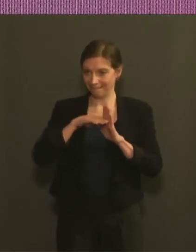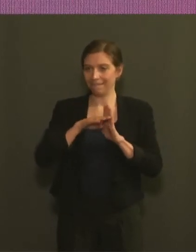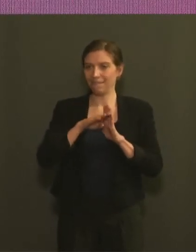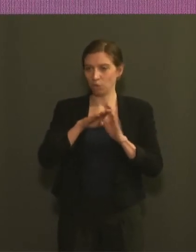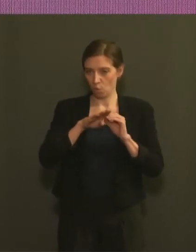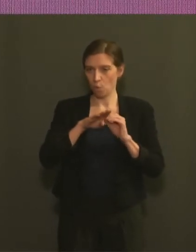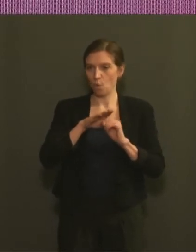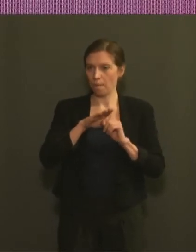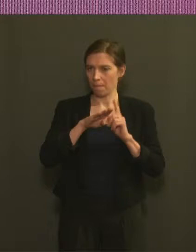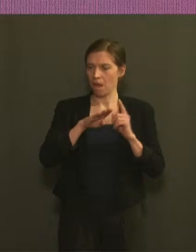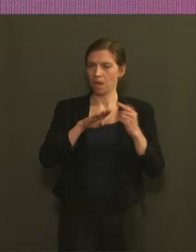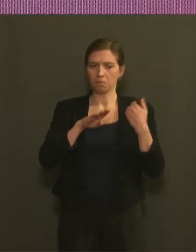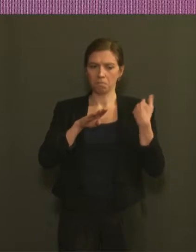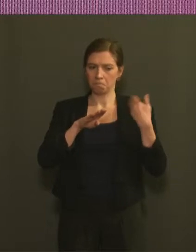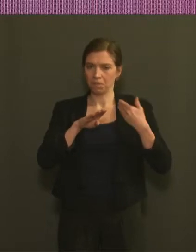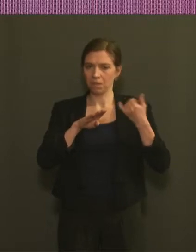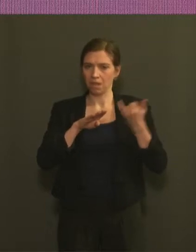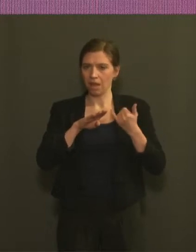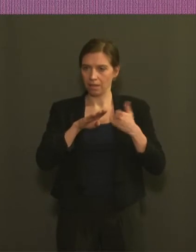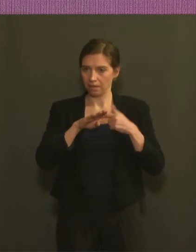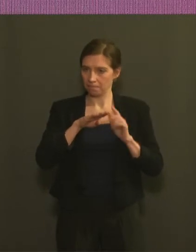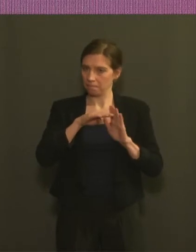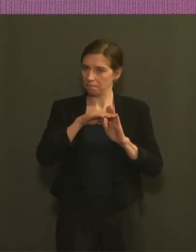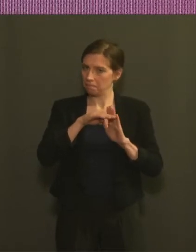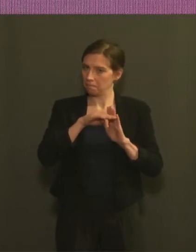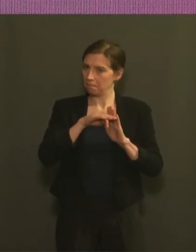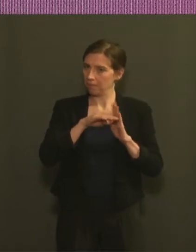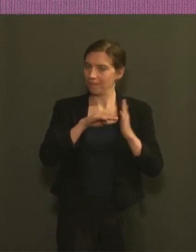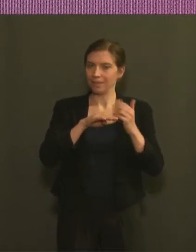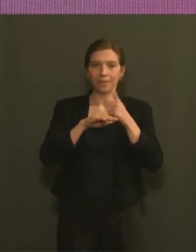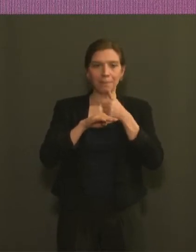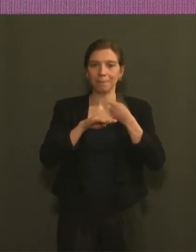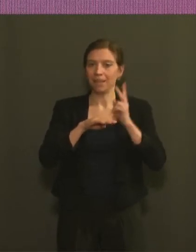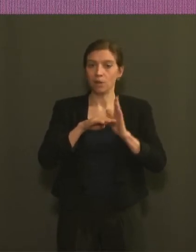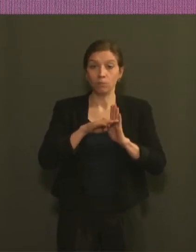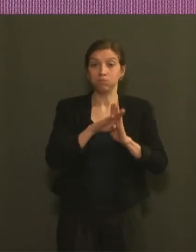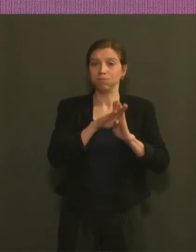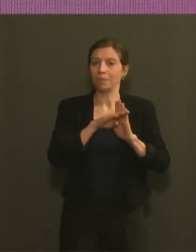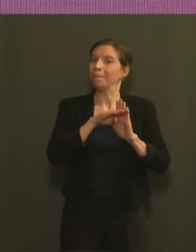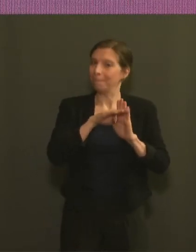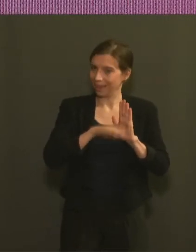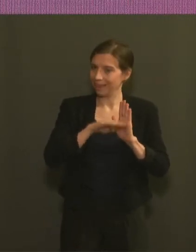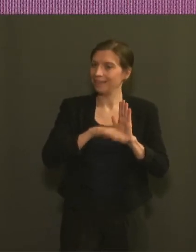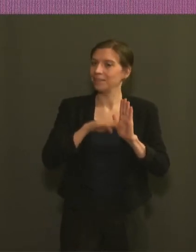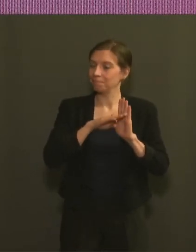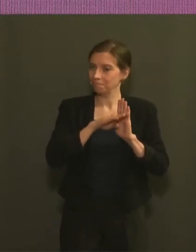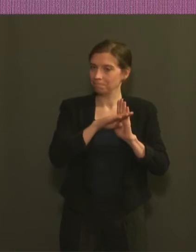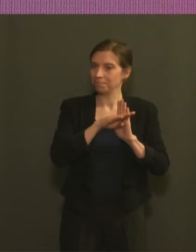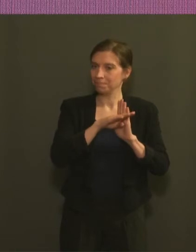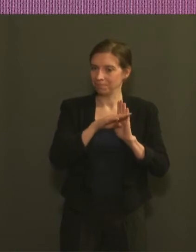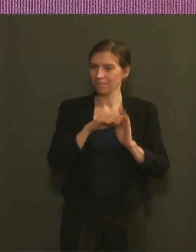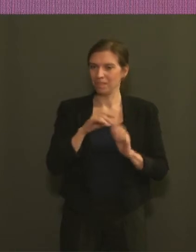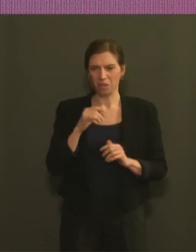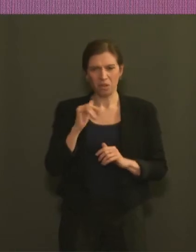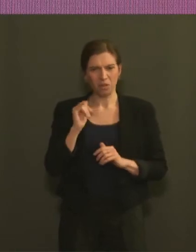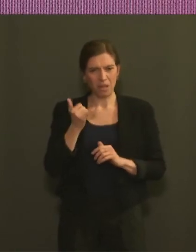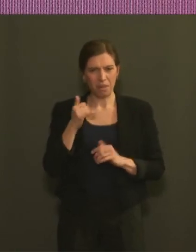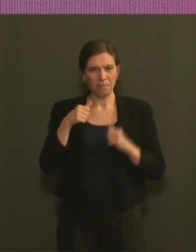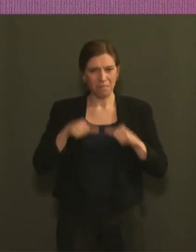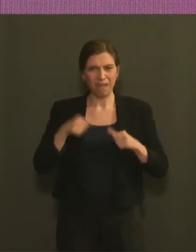love to run des wings marc feldstein